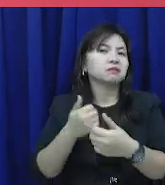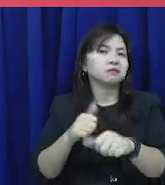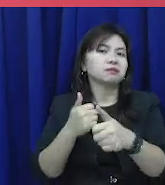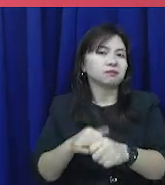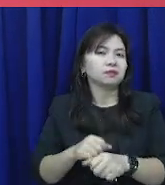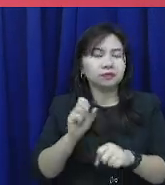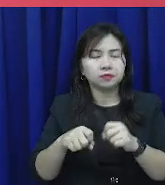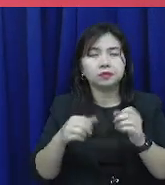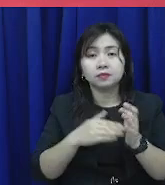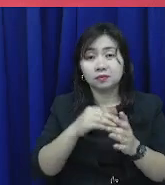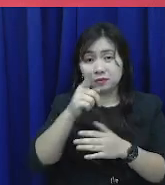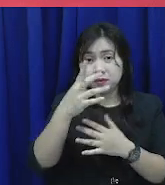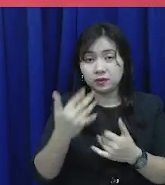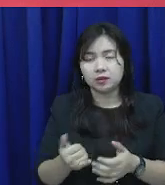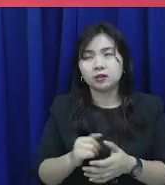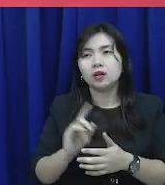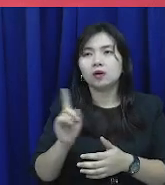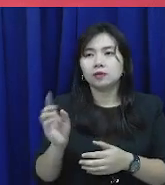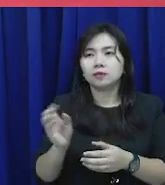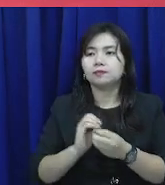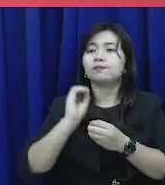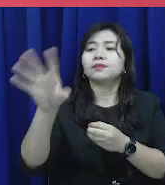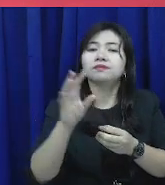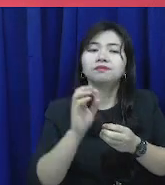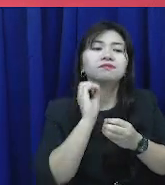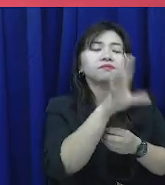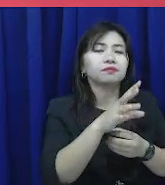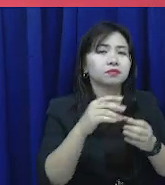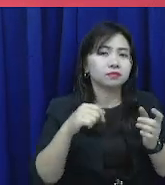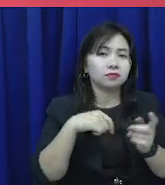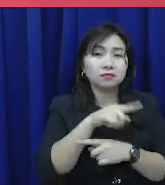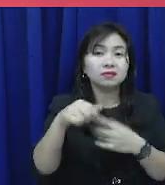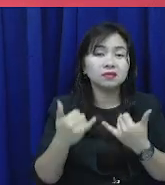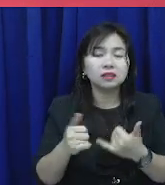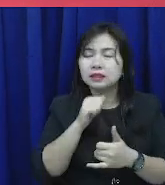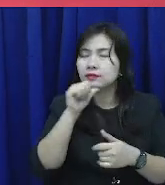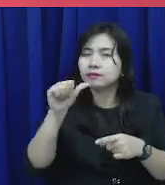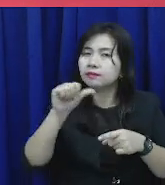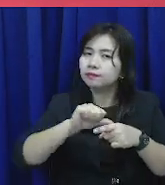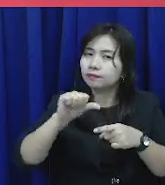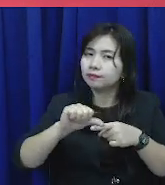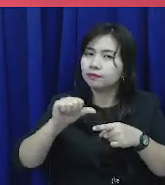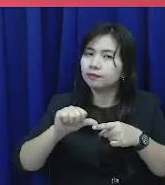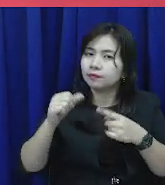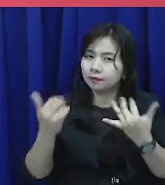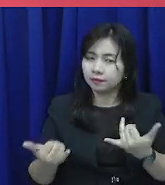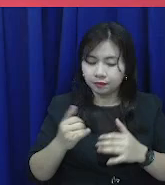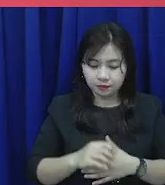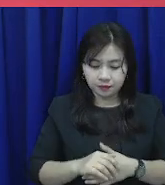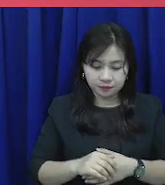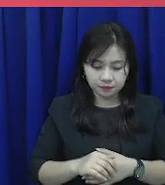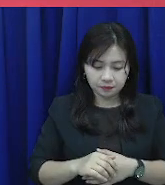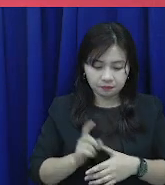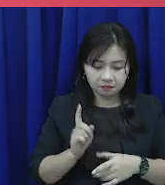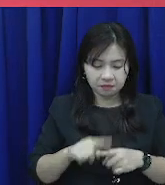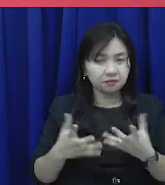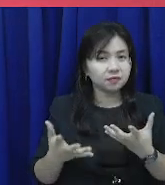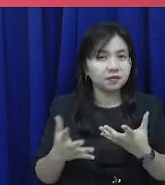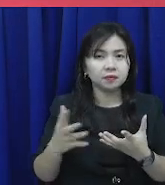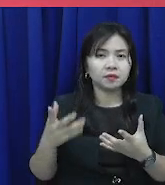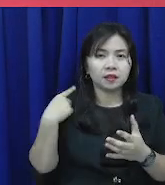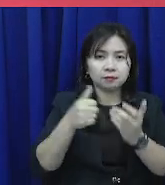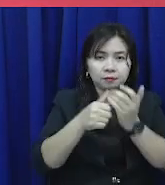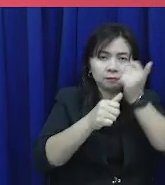mamaya akala natin yung na isaboy sa atin hindi na hindi na seed akala natin akala natin naiputan lang tayo